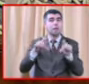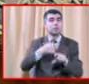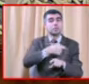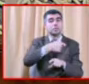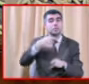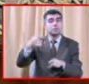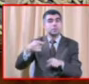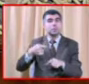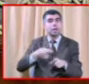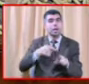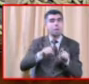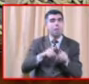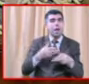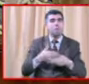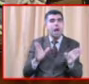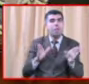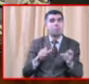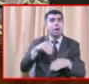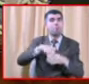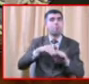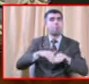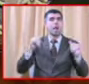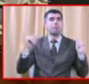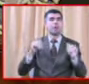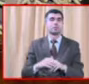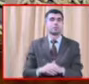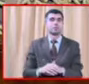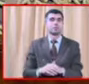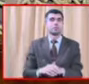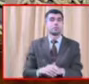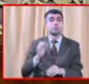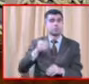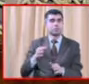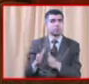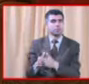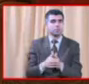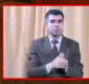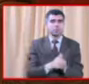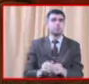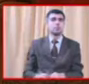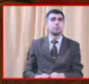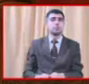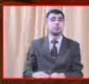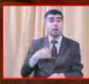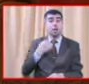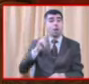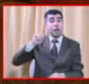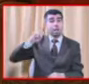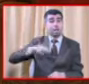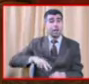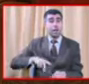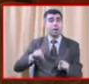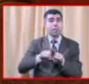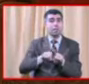الفرق. تفضل السيد الوزير. شكرا السيد الرئيس. كي قلت فصحيح ان هناك